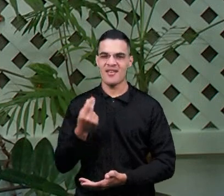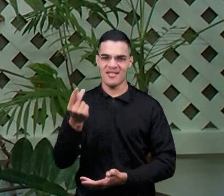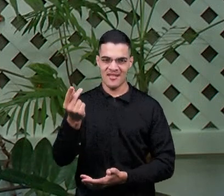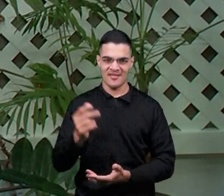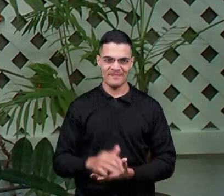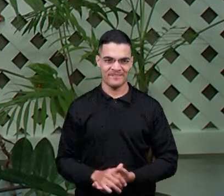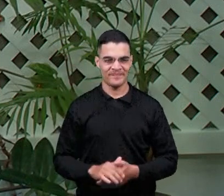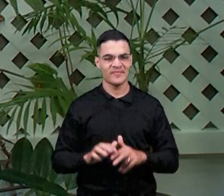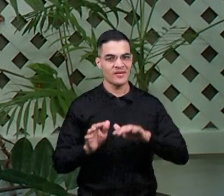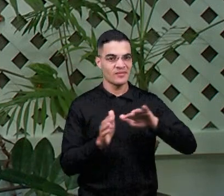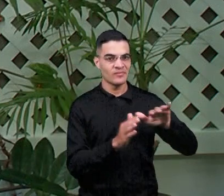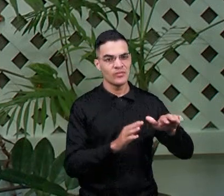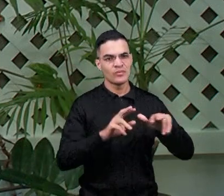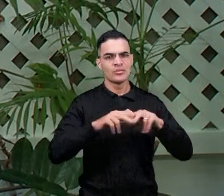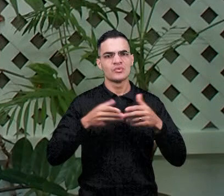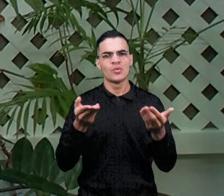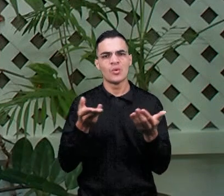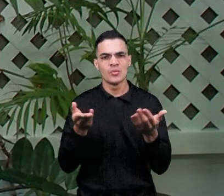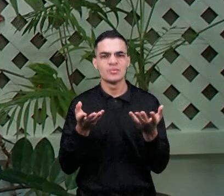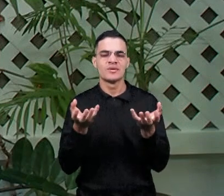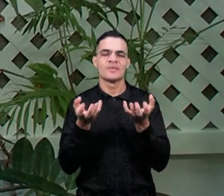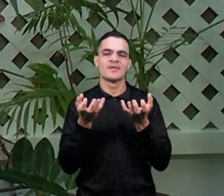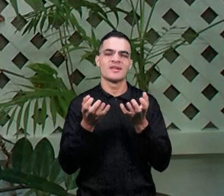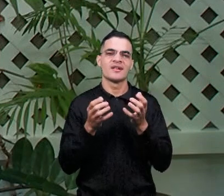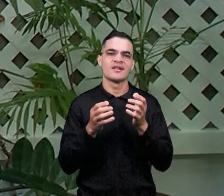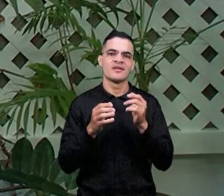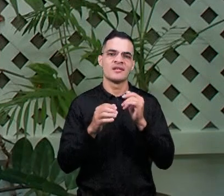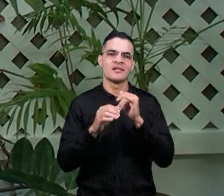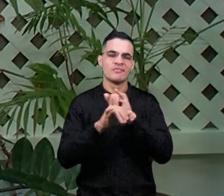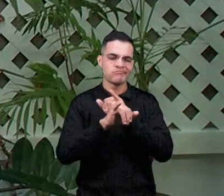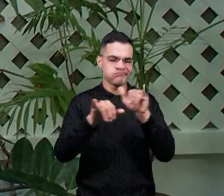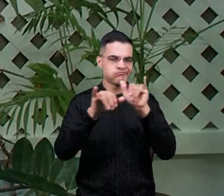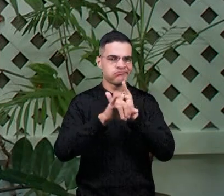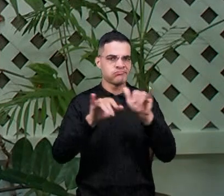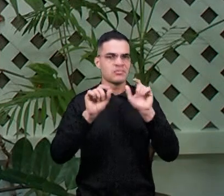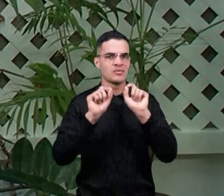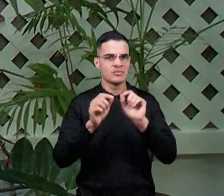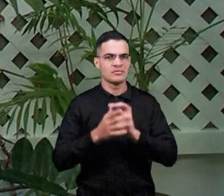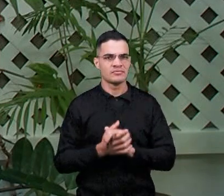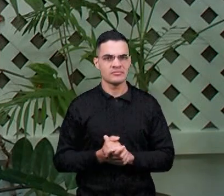de citer ici le fait